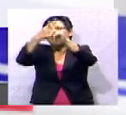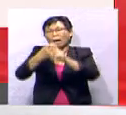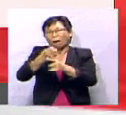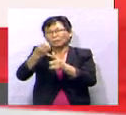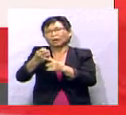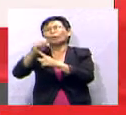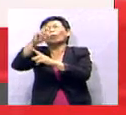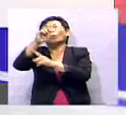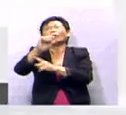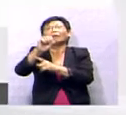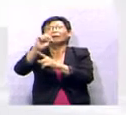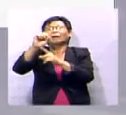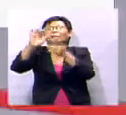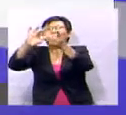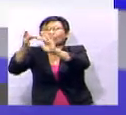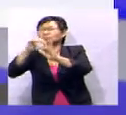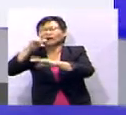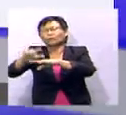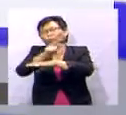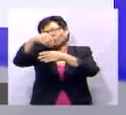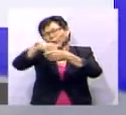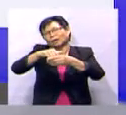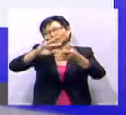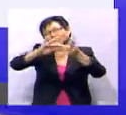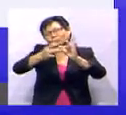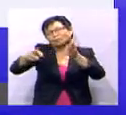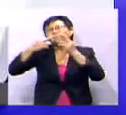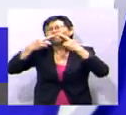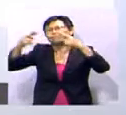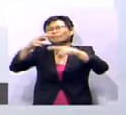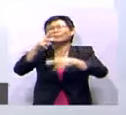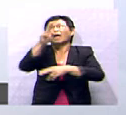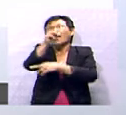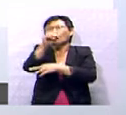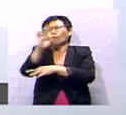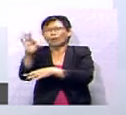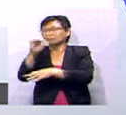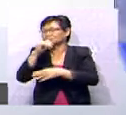atau media sosial dan tidak digunapakai dalam laman rasmi Kementerian Kewangan.